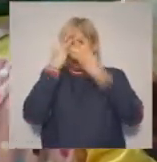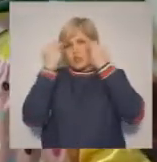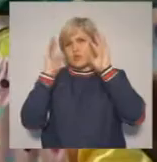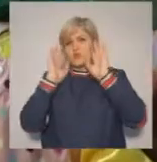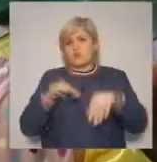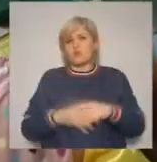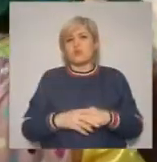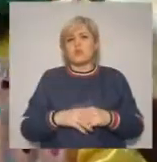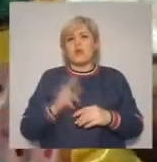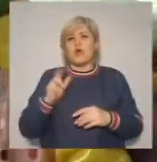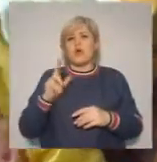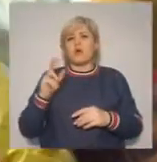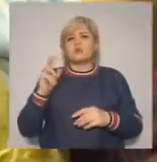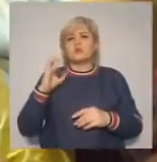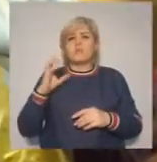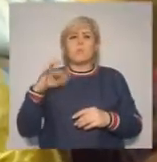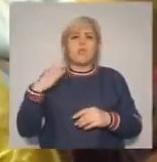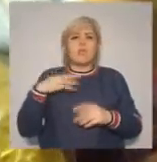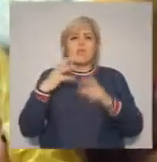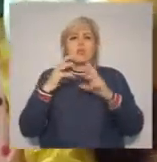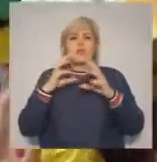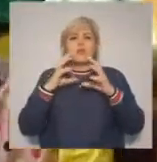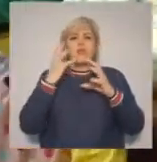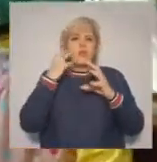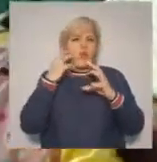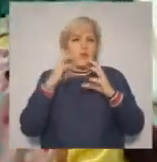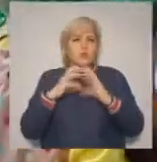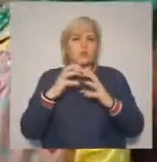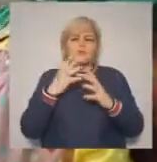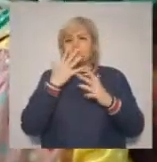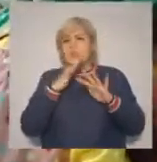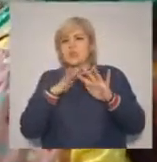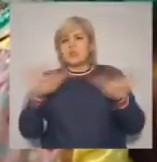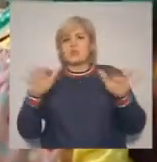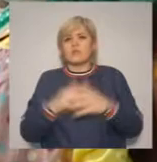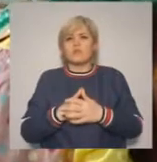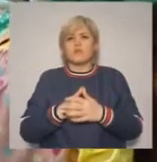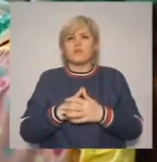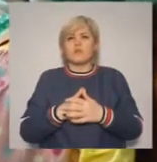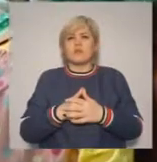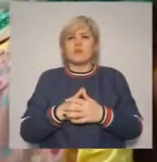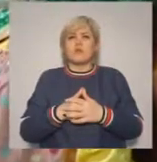зебелых, и я блондею. Увиданием золота охваченной,